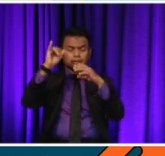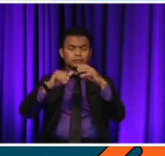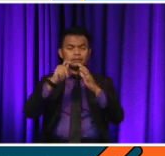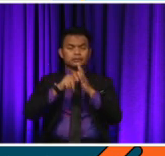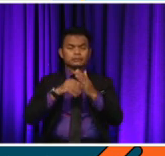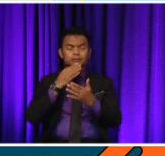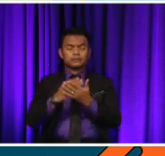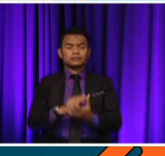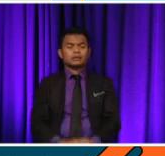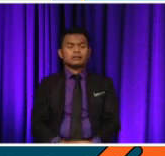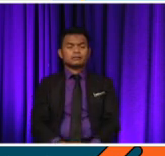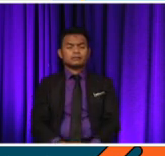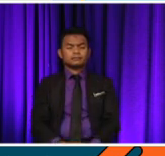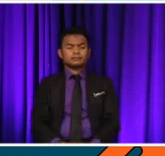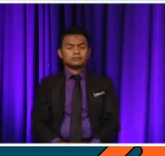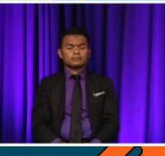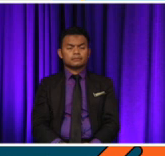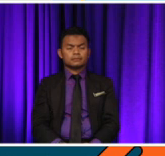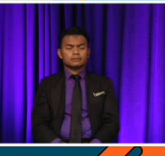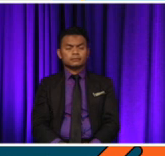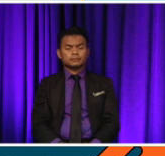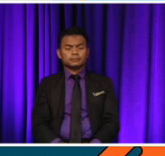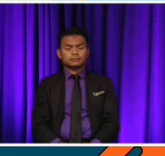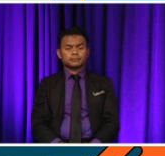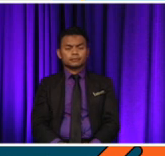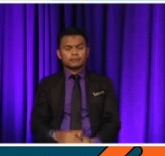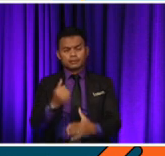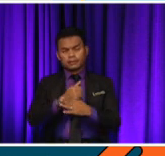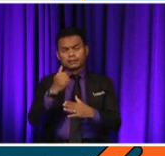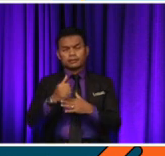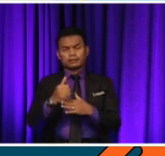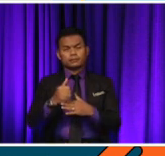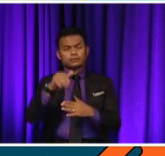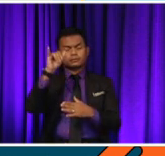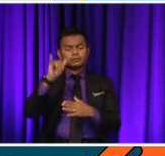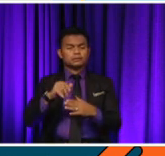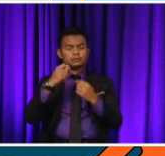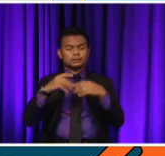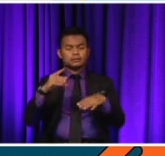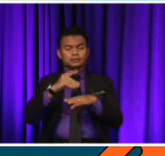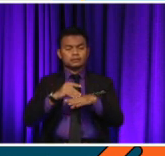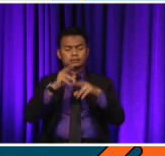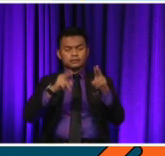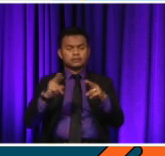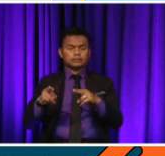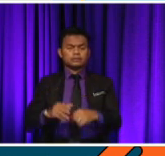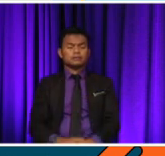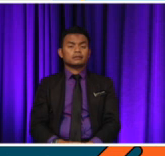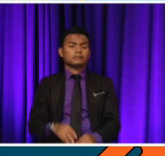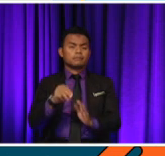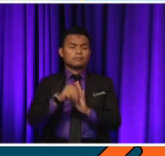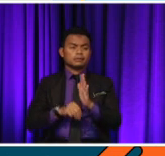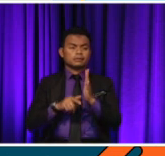tapi buat cari yang lebih baik dan ataupun yang telah dirancang melebihi